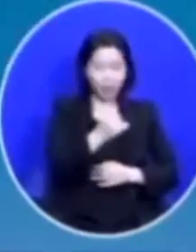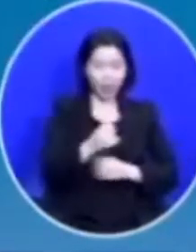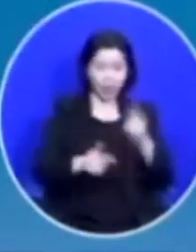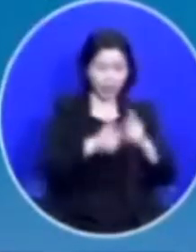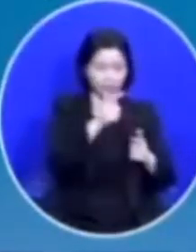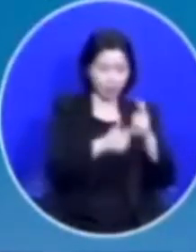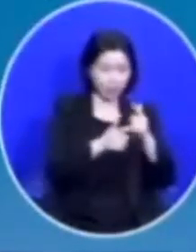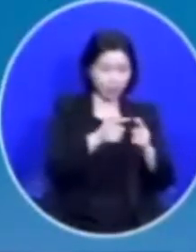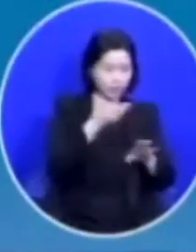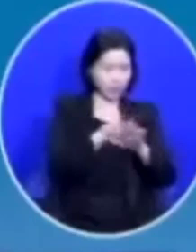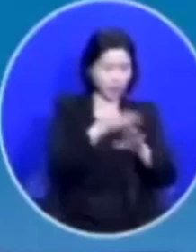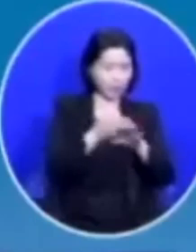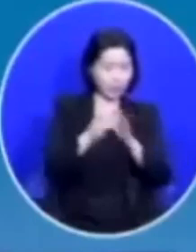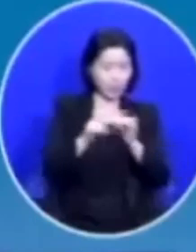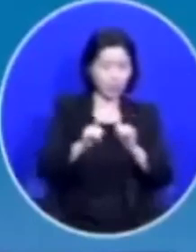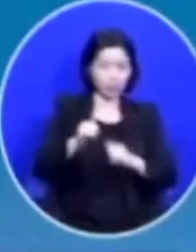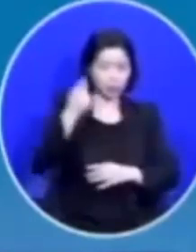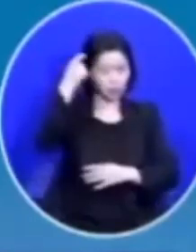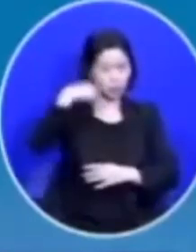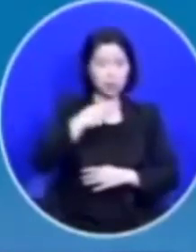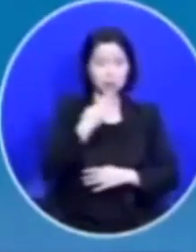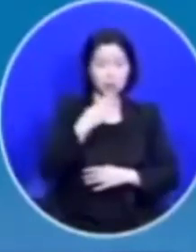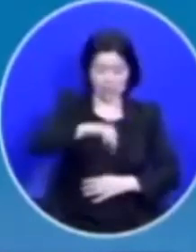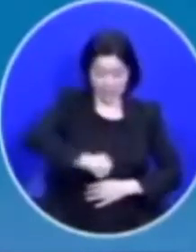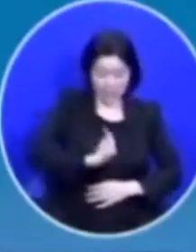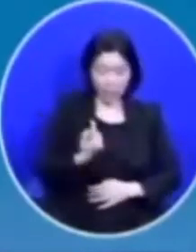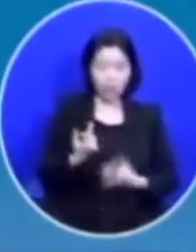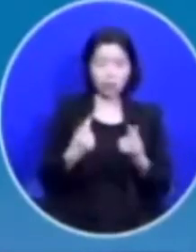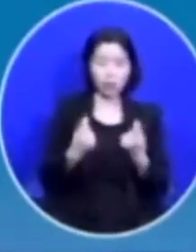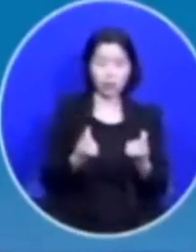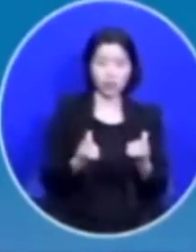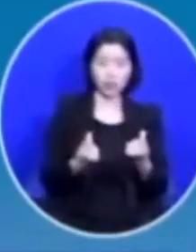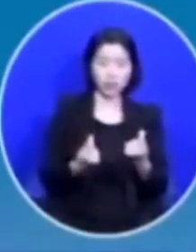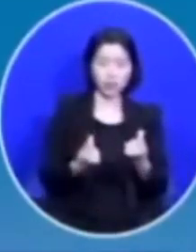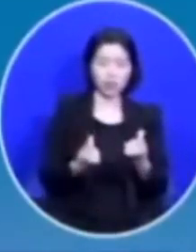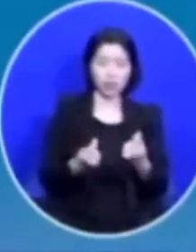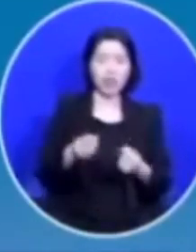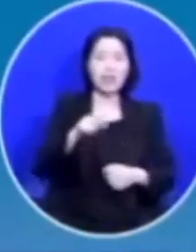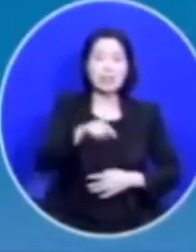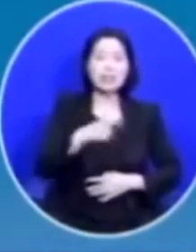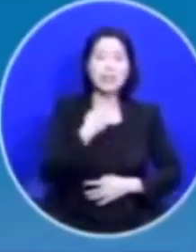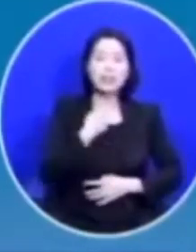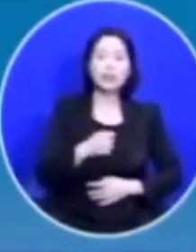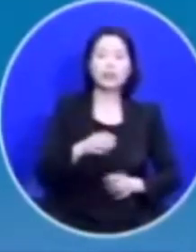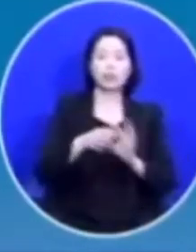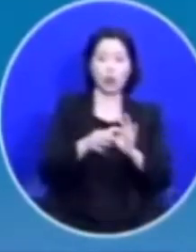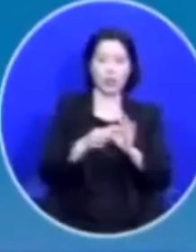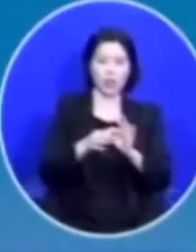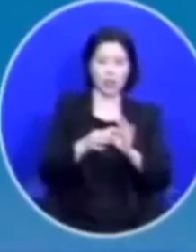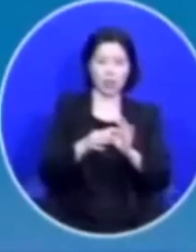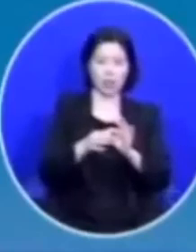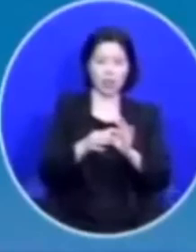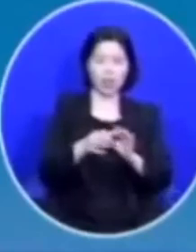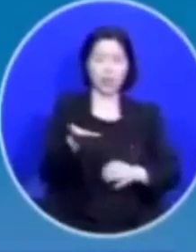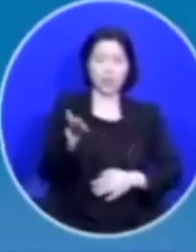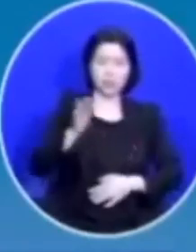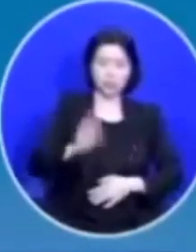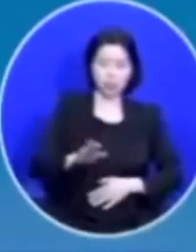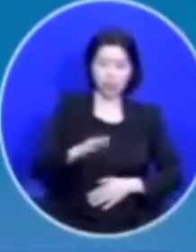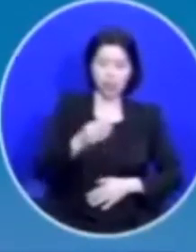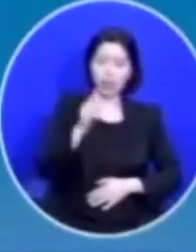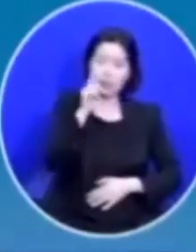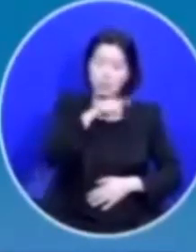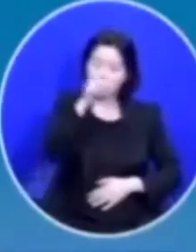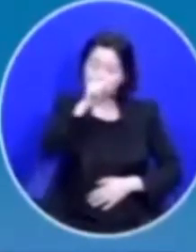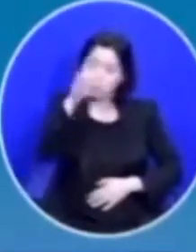여겨지지 않았습니다 자기 자신이 에요 그랬던 관계의 요 그런데 전 아까